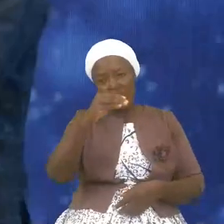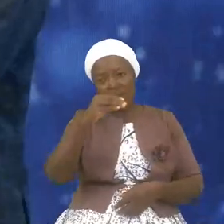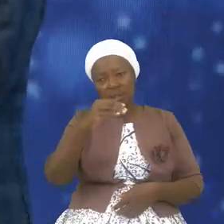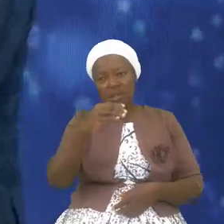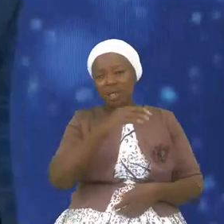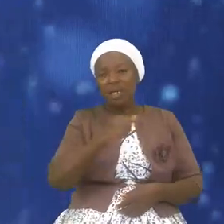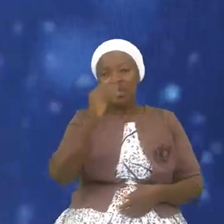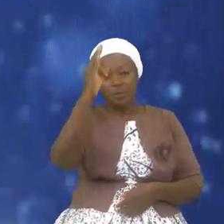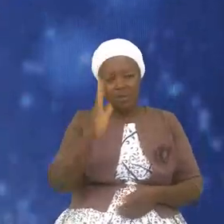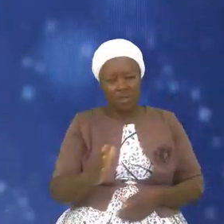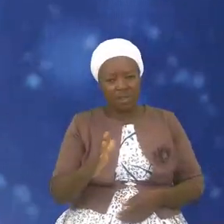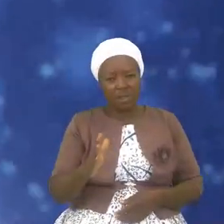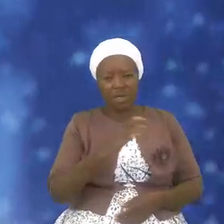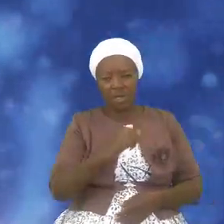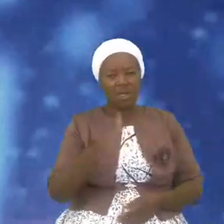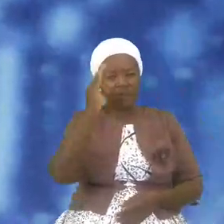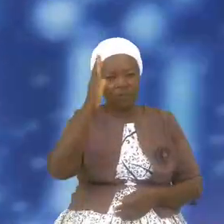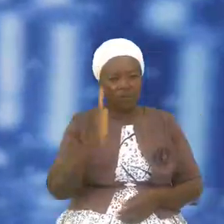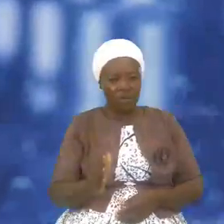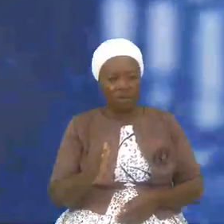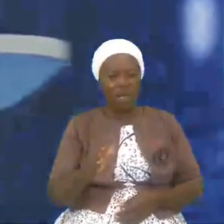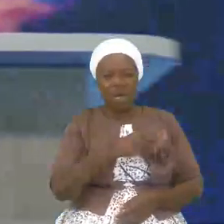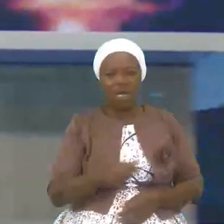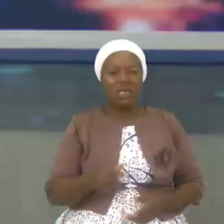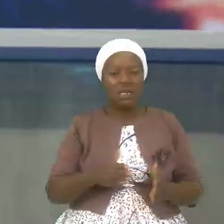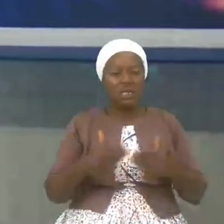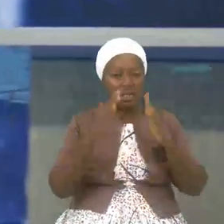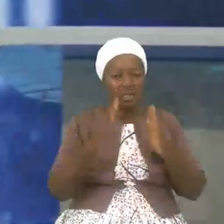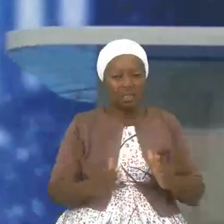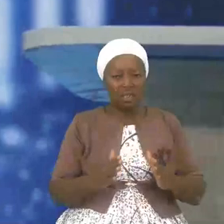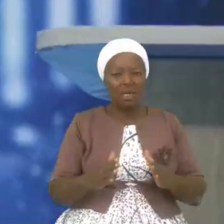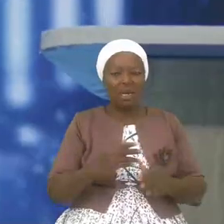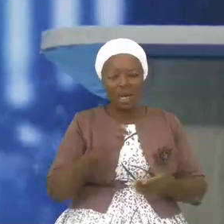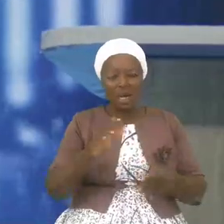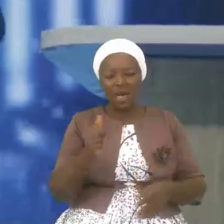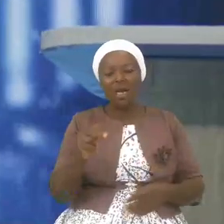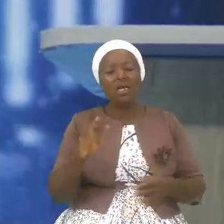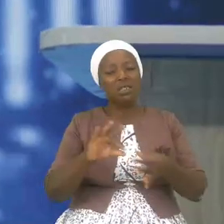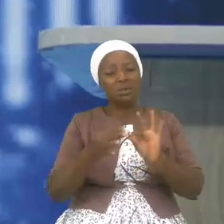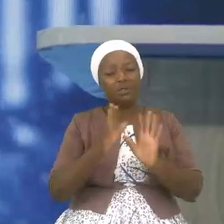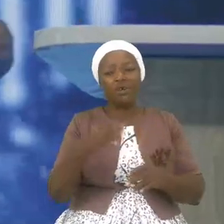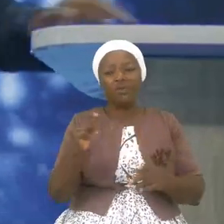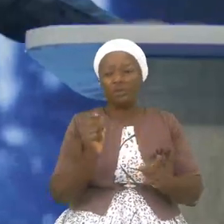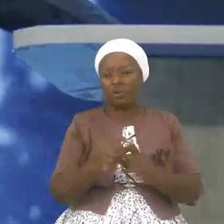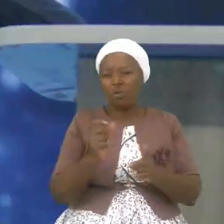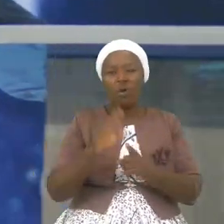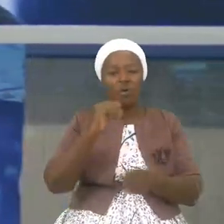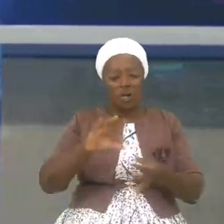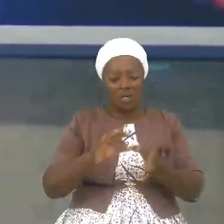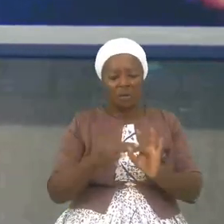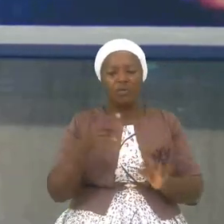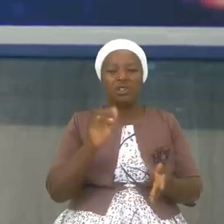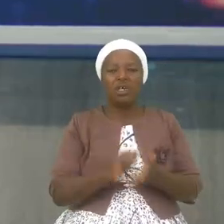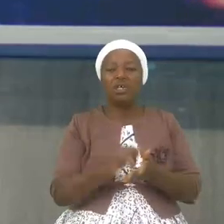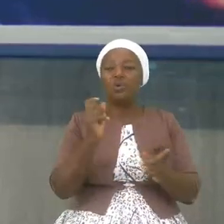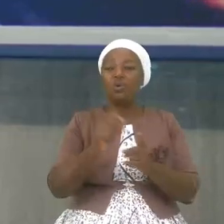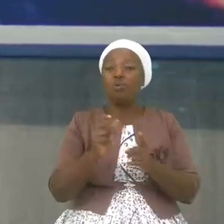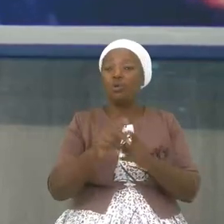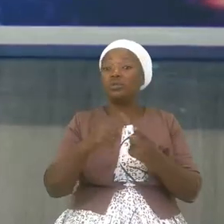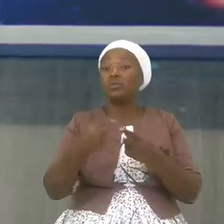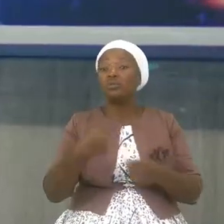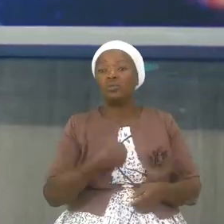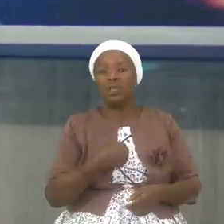un prédicateur, un pasteur ou un évangéliste, un interprète de la parole ne m'explique